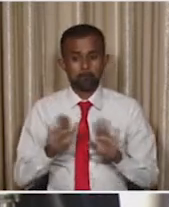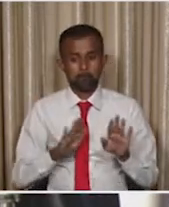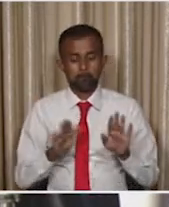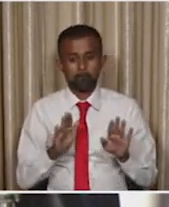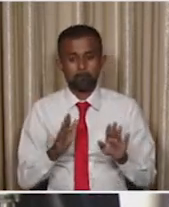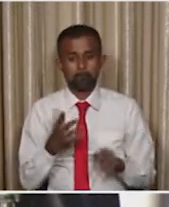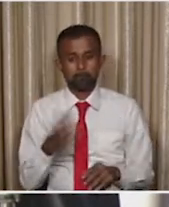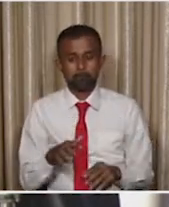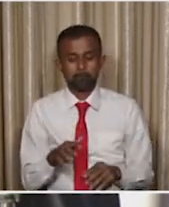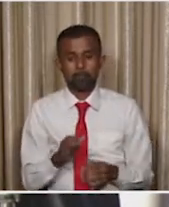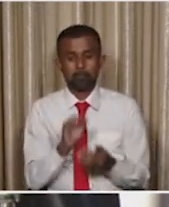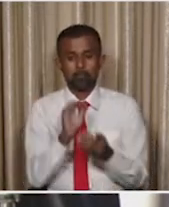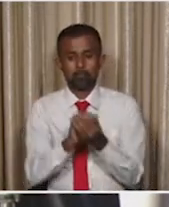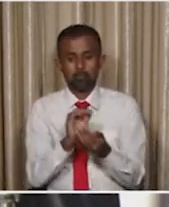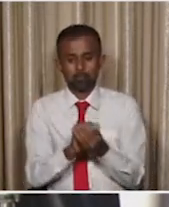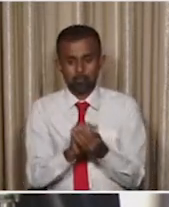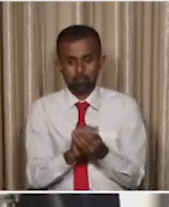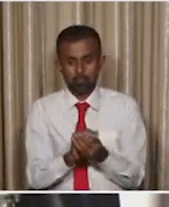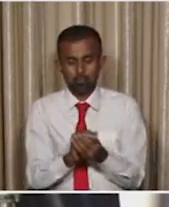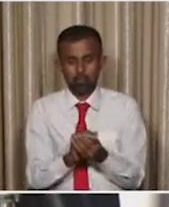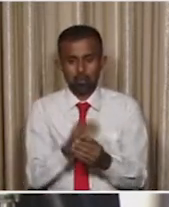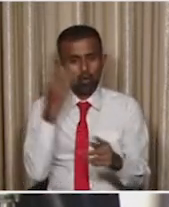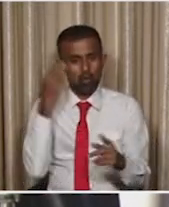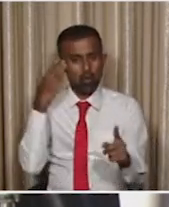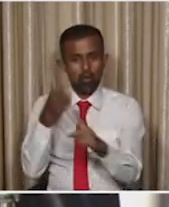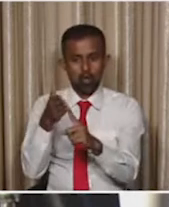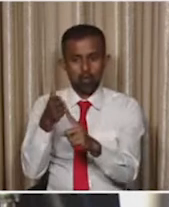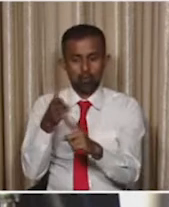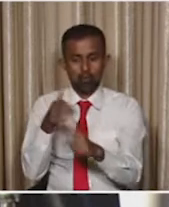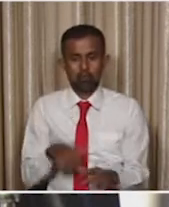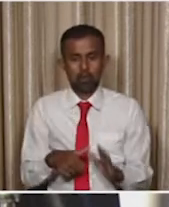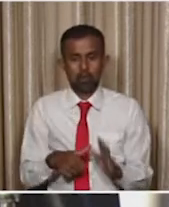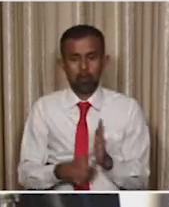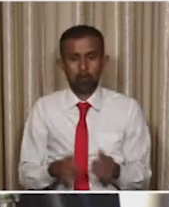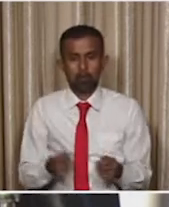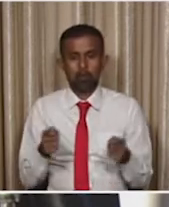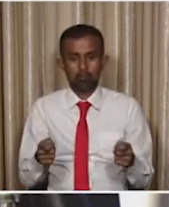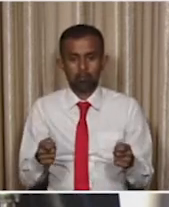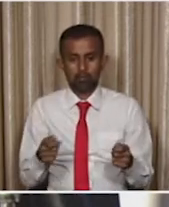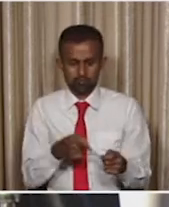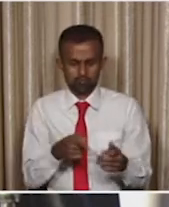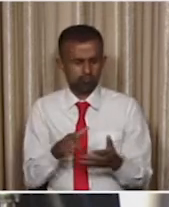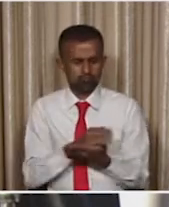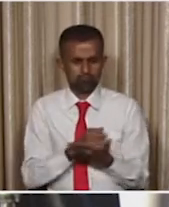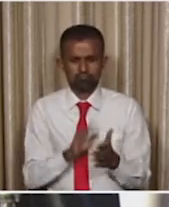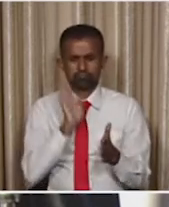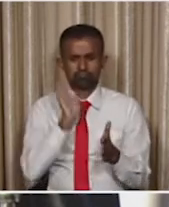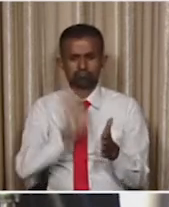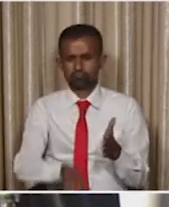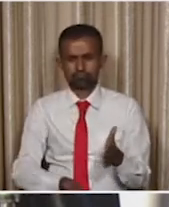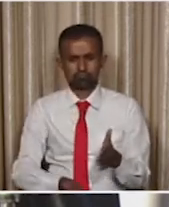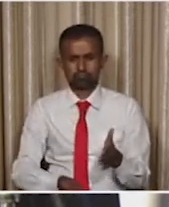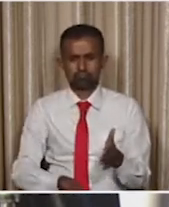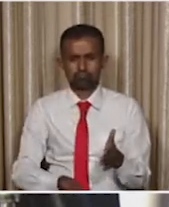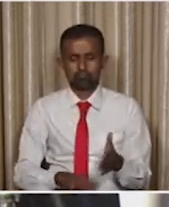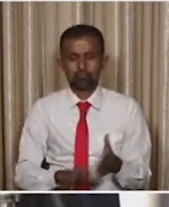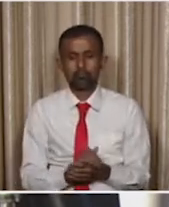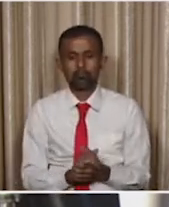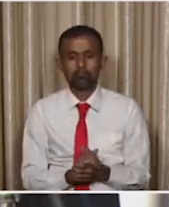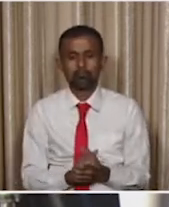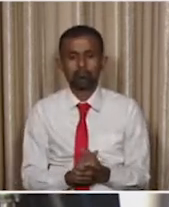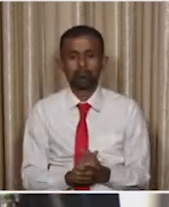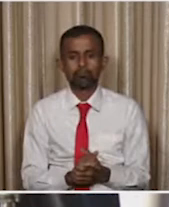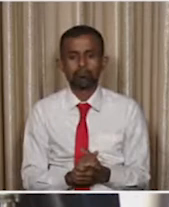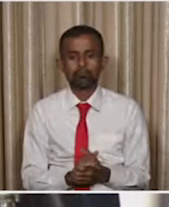நல்லிணக்க ஆணைக்குழு சட்டமூலத்தை நாங்கள் முற்றாக நிராகரிக்கிறோம் எங்களைப் பொறுத்தவரையிலே ஒரு முழுமையான சர்வதேச குற்றவியல் விசாரணை ஒன்று